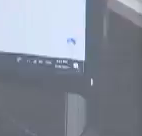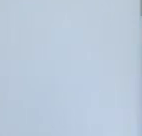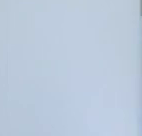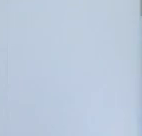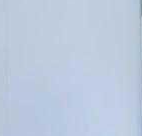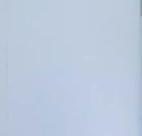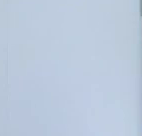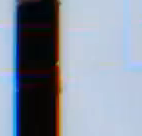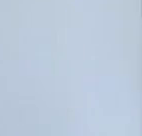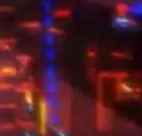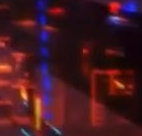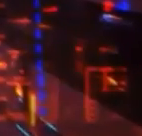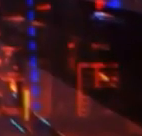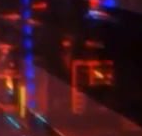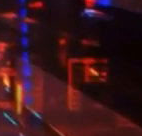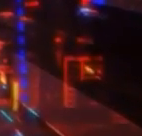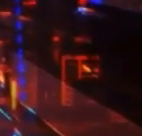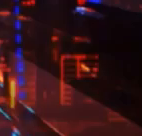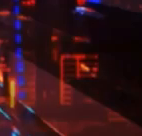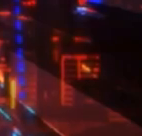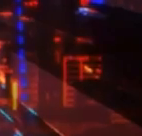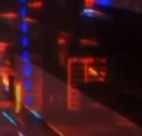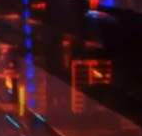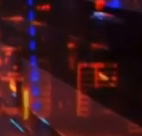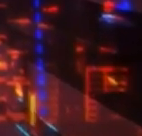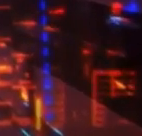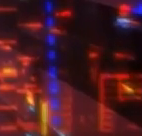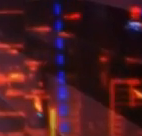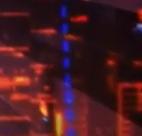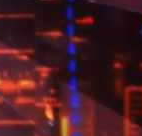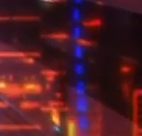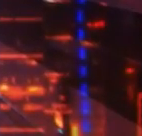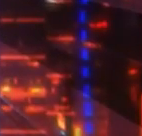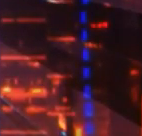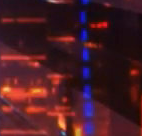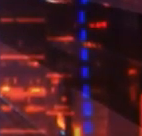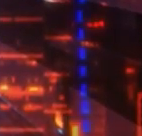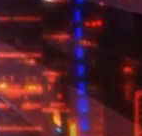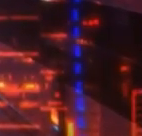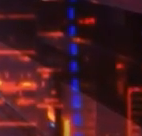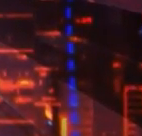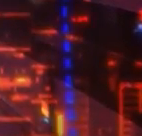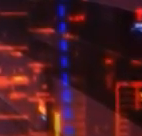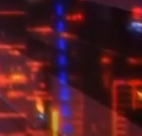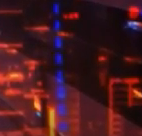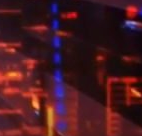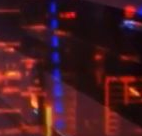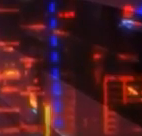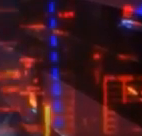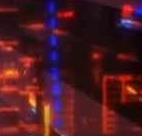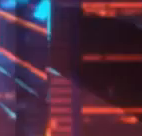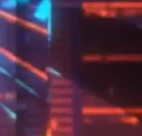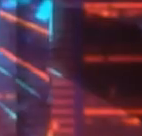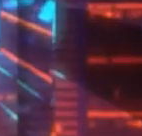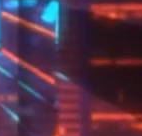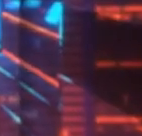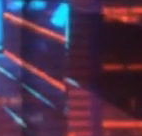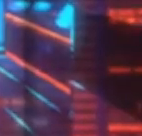maju maju dan penggunaan ijtihad menyebabkan ia semakin berleluasa